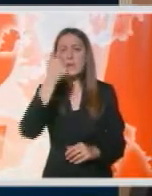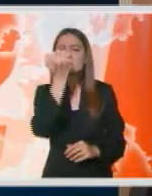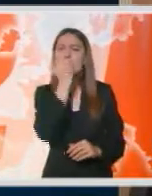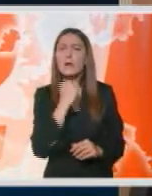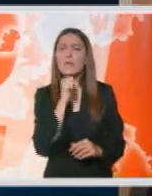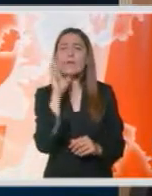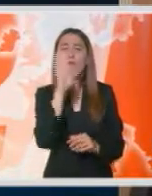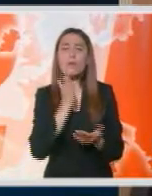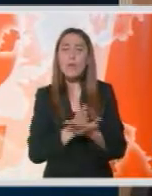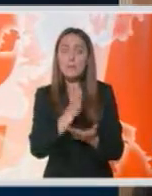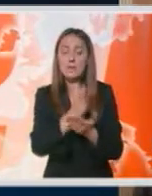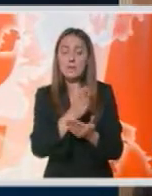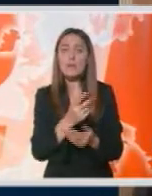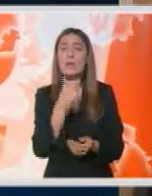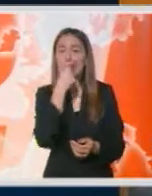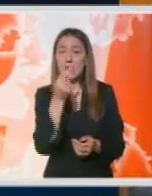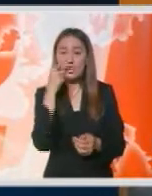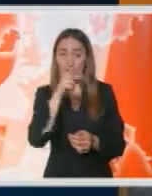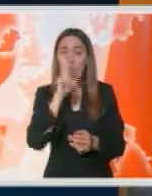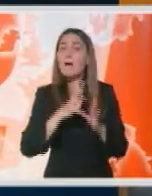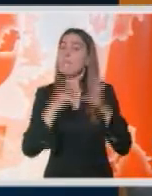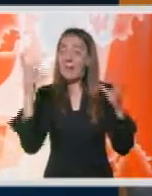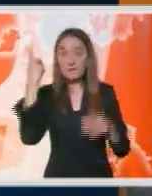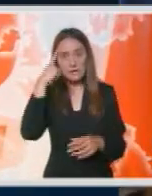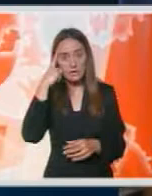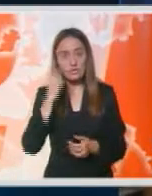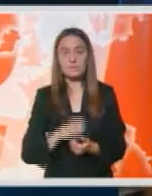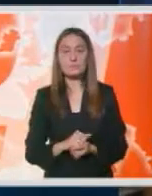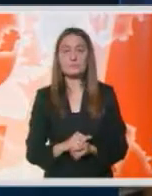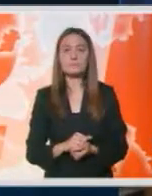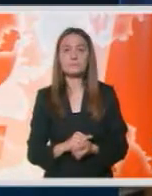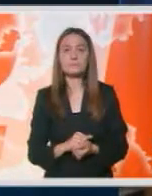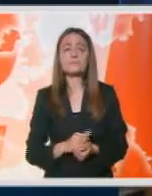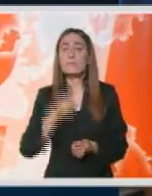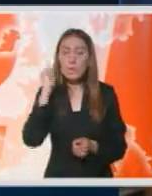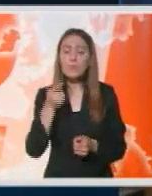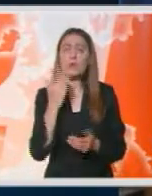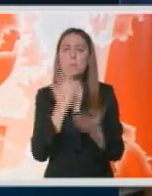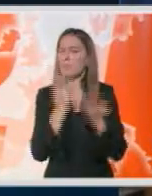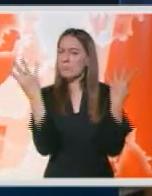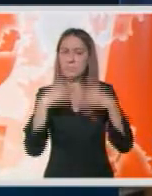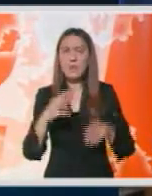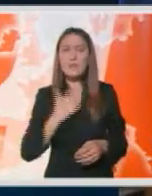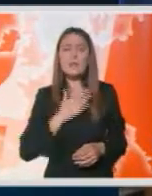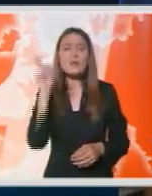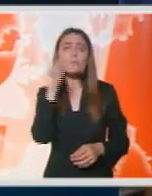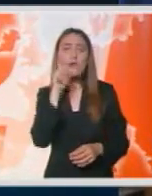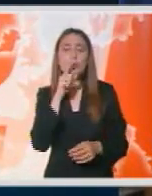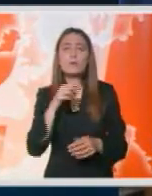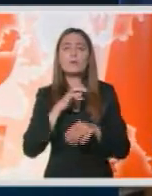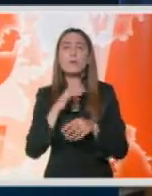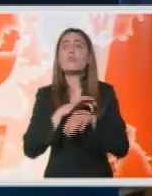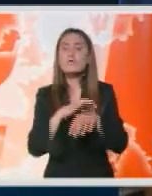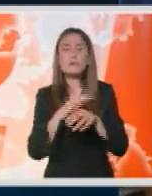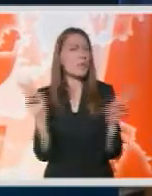pravilima i njihovoj primjeni, a jezik u tome ima veliki značaj. Moramo biti efikasni u našem svakodnevnom